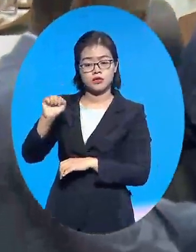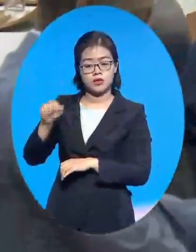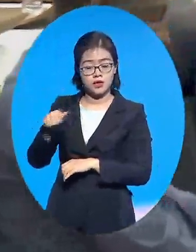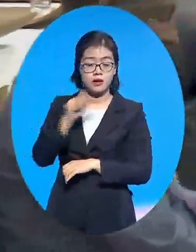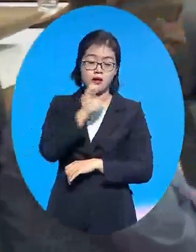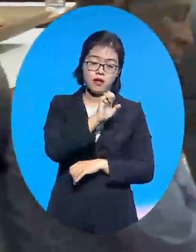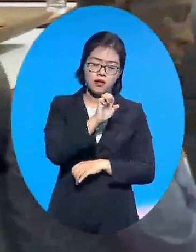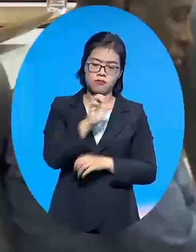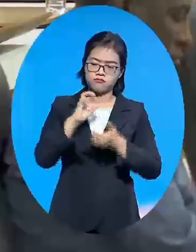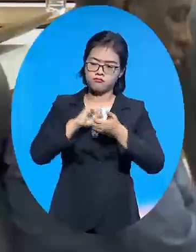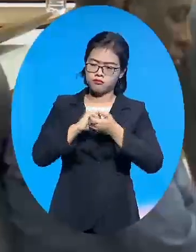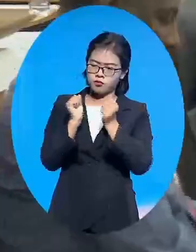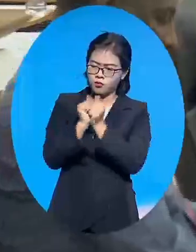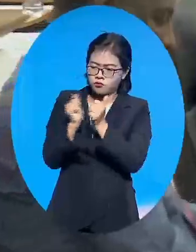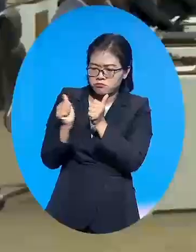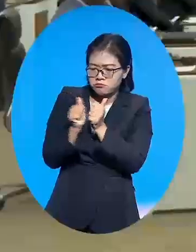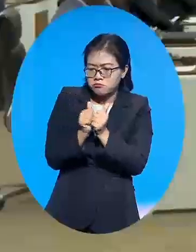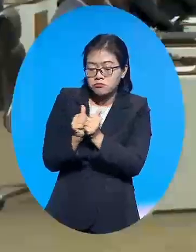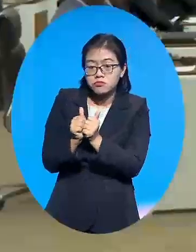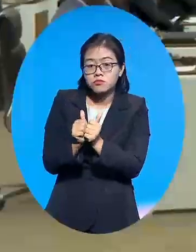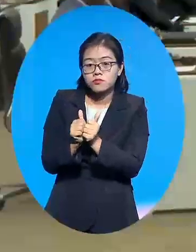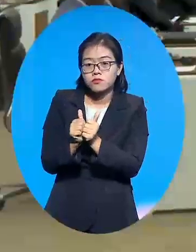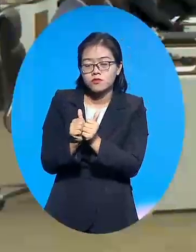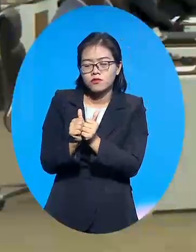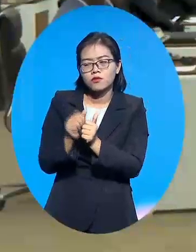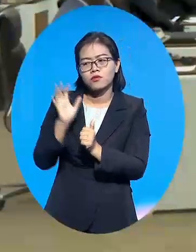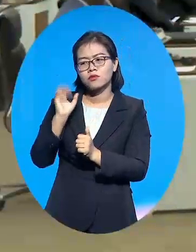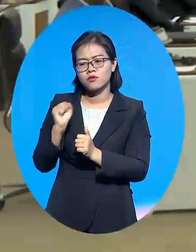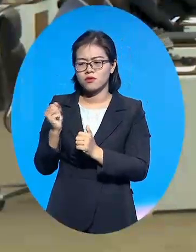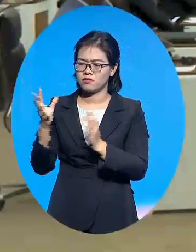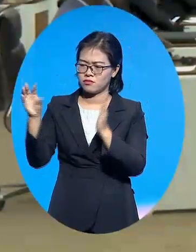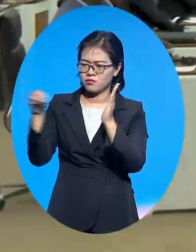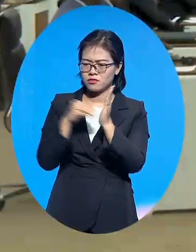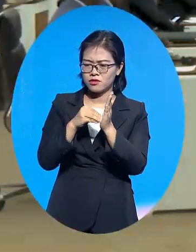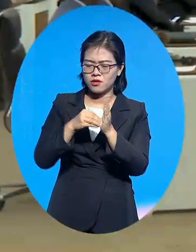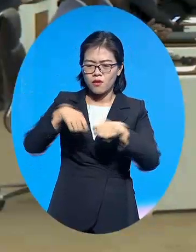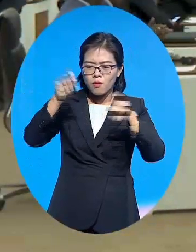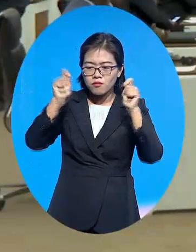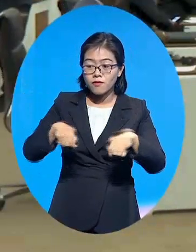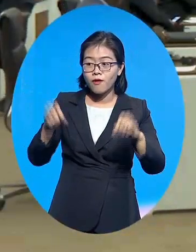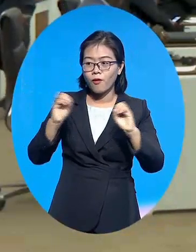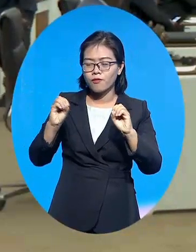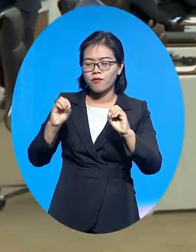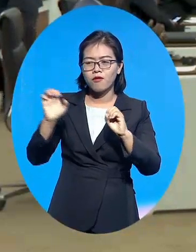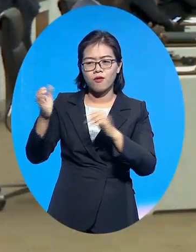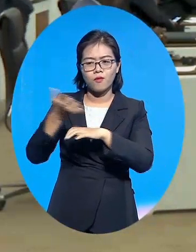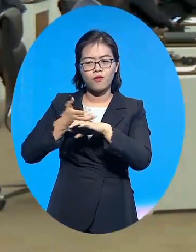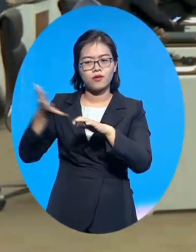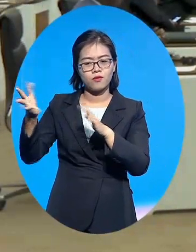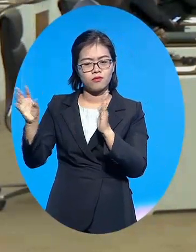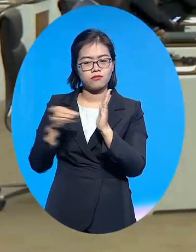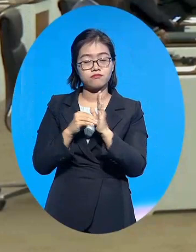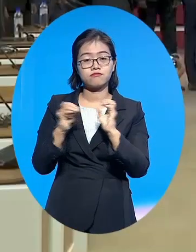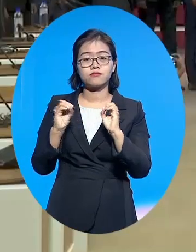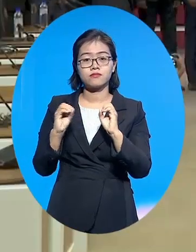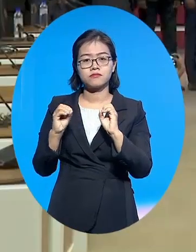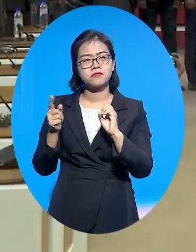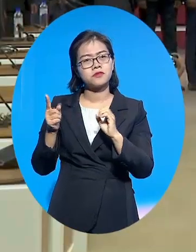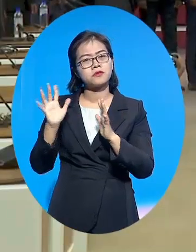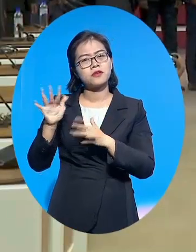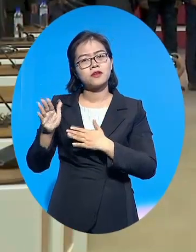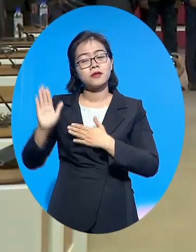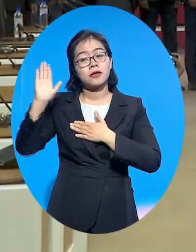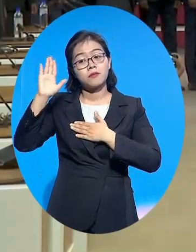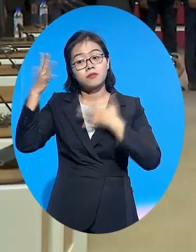ethiopia trong suốt cuộc chiến không là đối tượng nằm trong thỏa thuận hòa bình do đó không có gì chắc chắn về việc các bên sẽ tuân thủ thỏa thuận